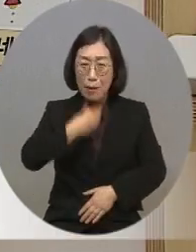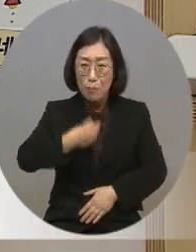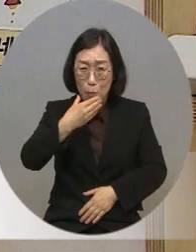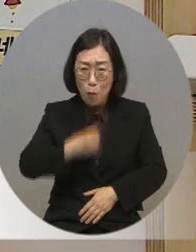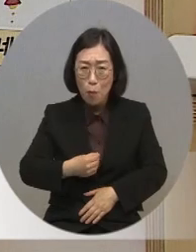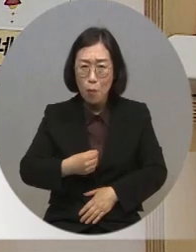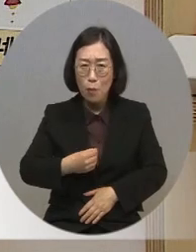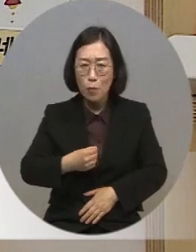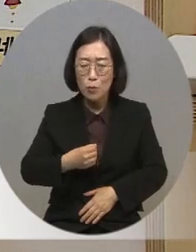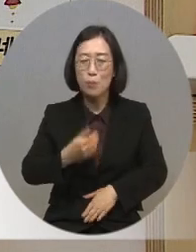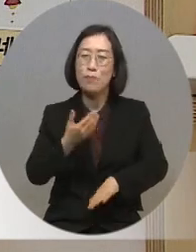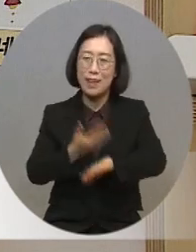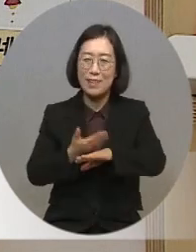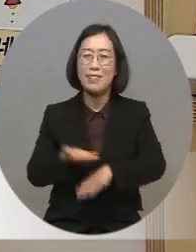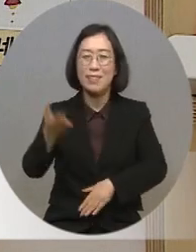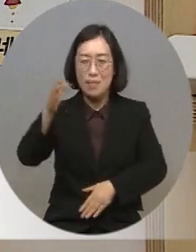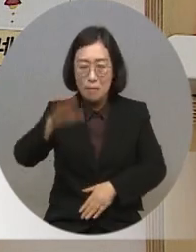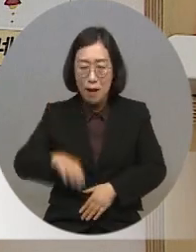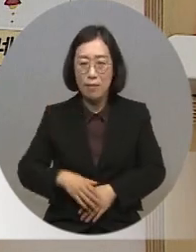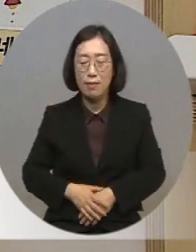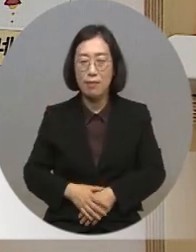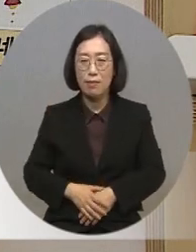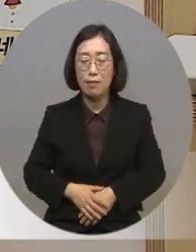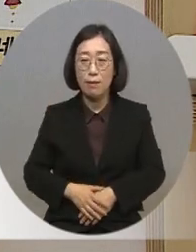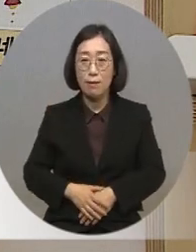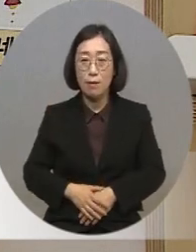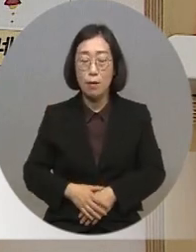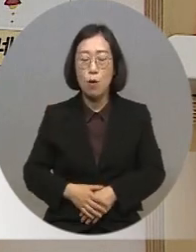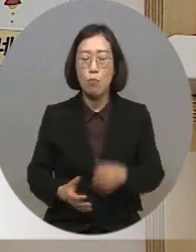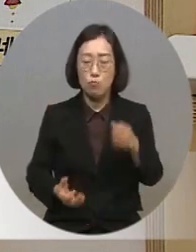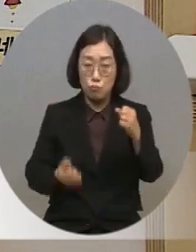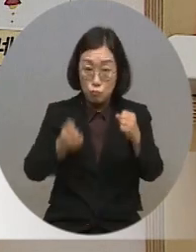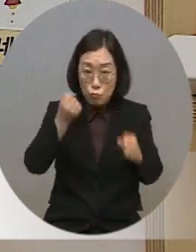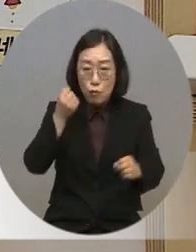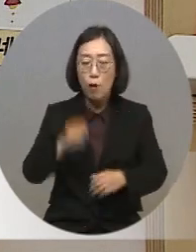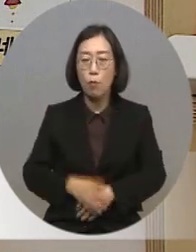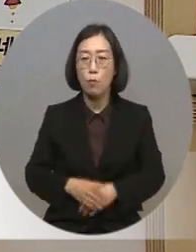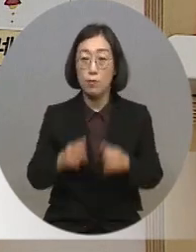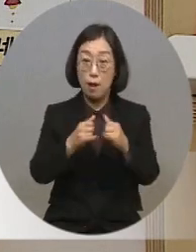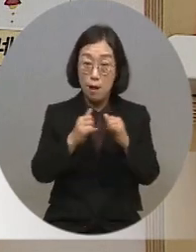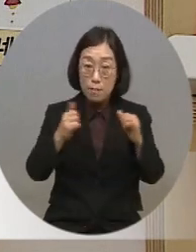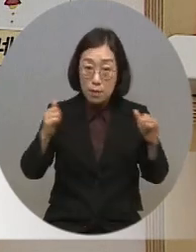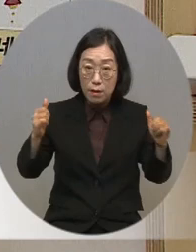행복이 될 순 없지만 그 안에서